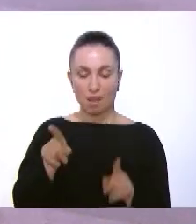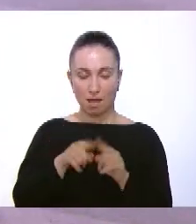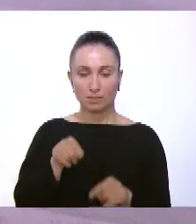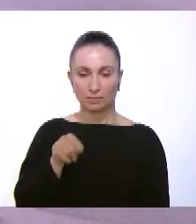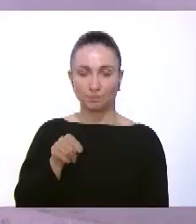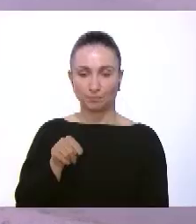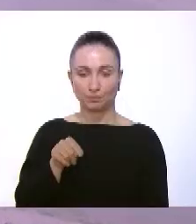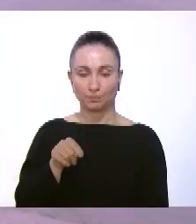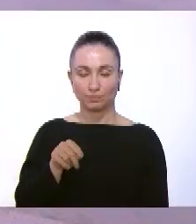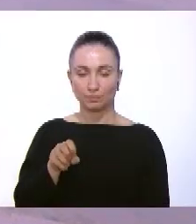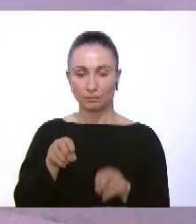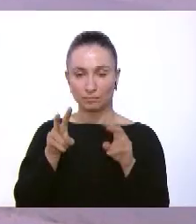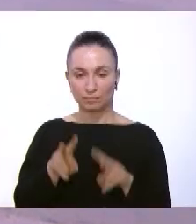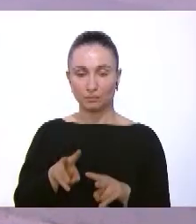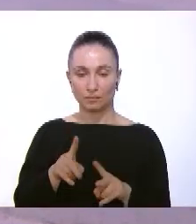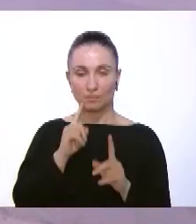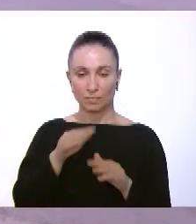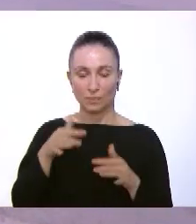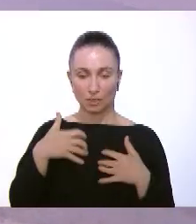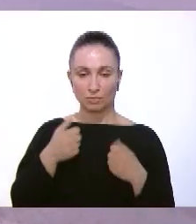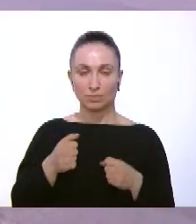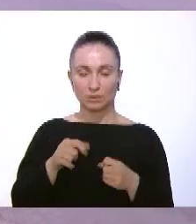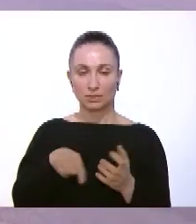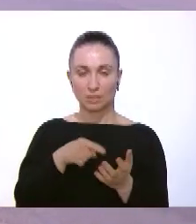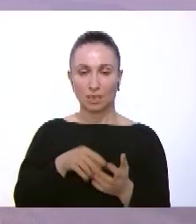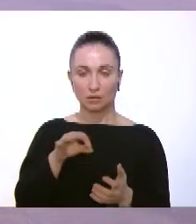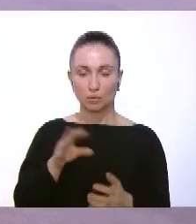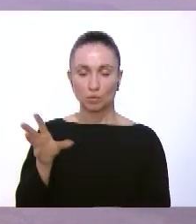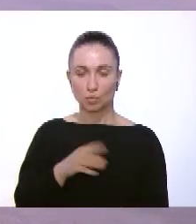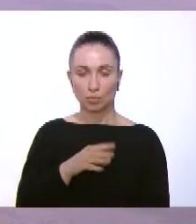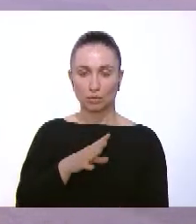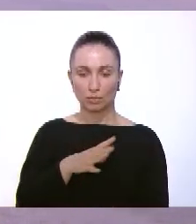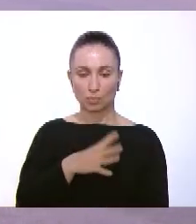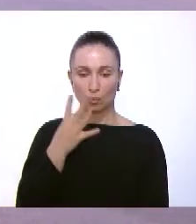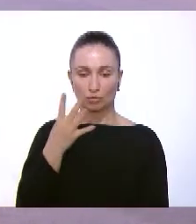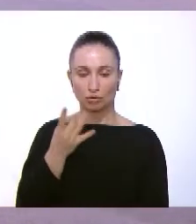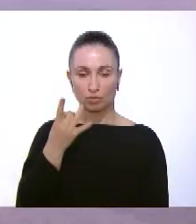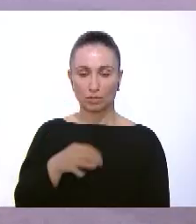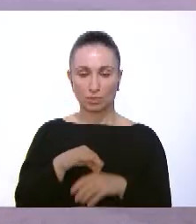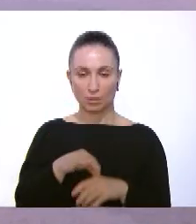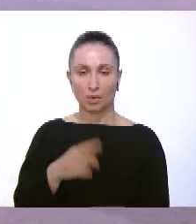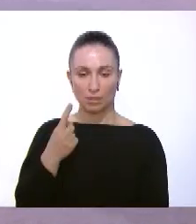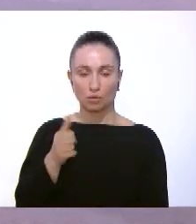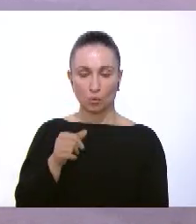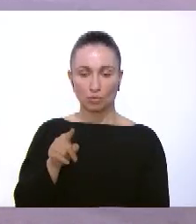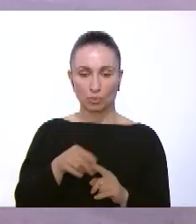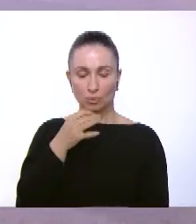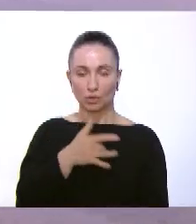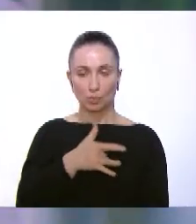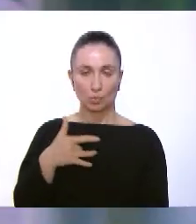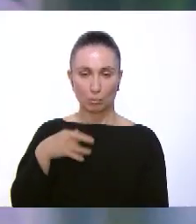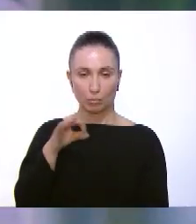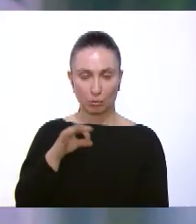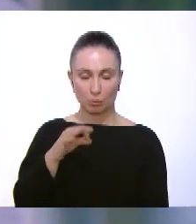ასეთი სპეციალური სესია ჯანდაცვის საკითხებზე სულ იყო 4-ჯერ გამართული. ერთი როგორც გითხარით